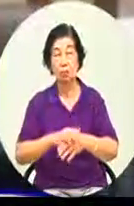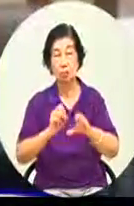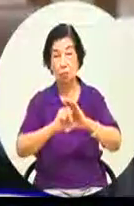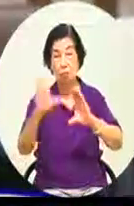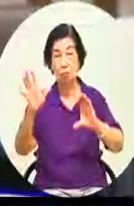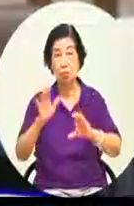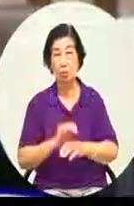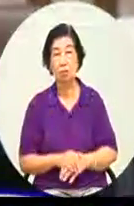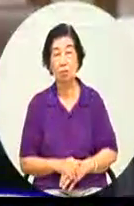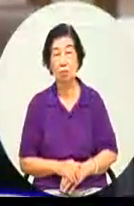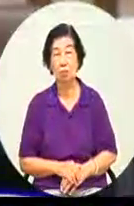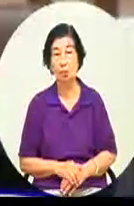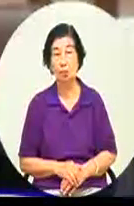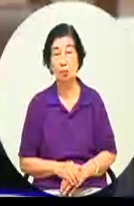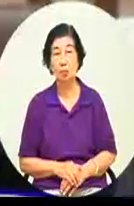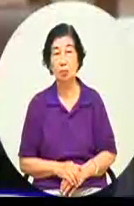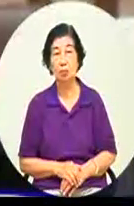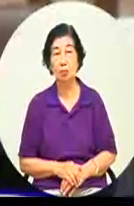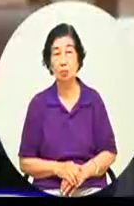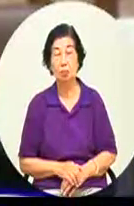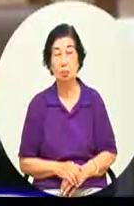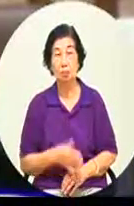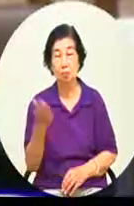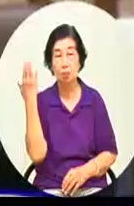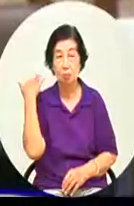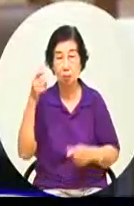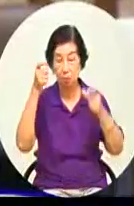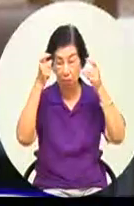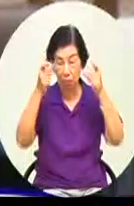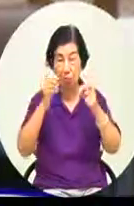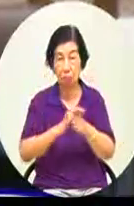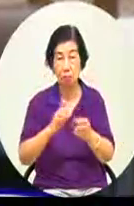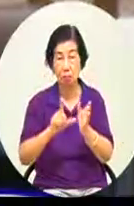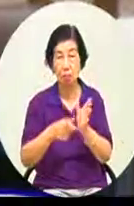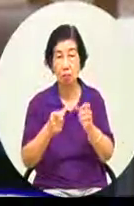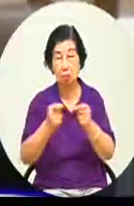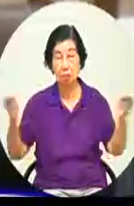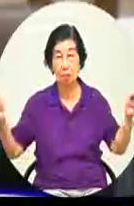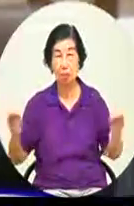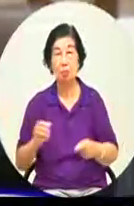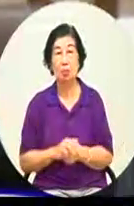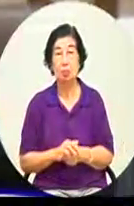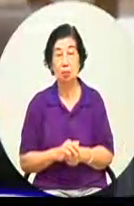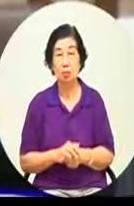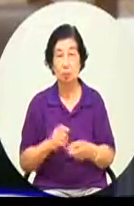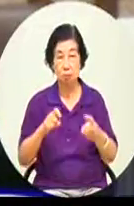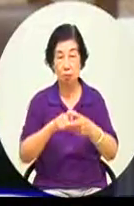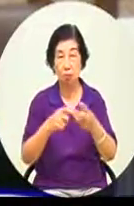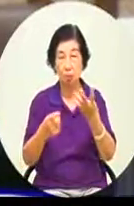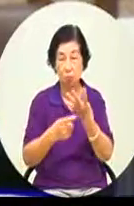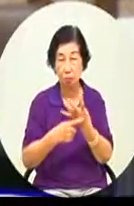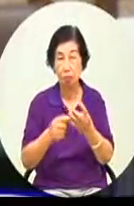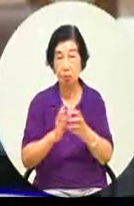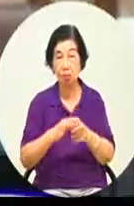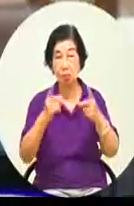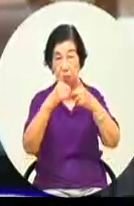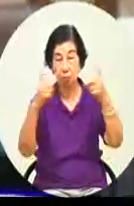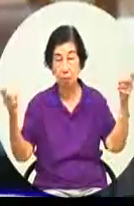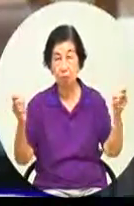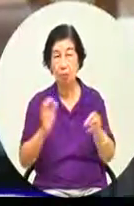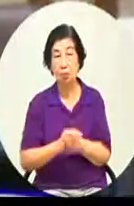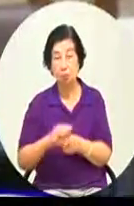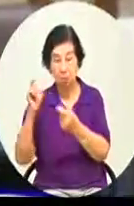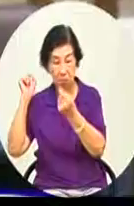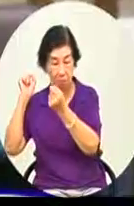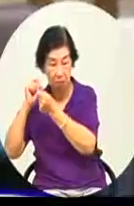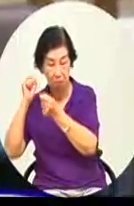我想哈，由于哈过去哈，我们高雄长期以来大家都认为是一个工业的城市，那近几年来我们也慢